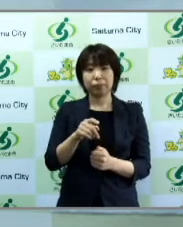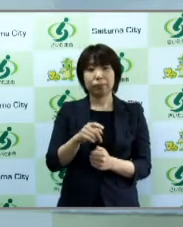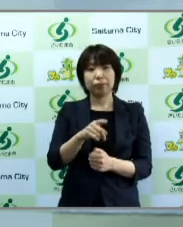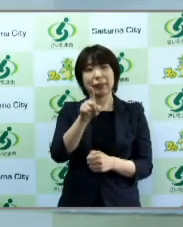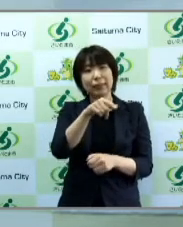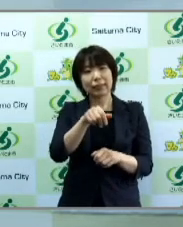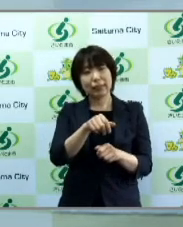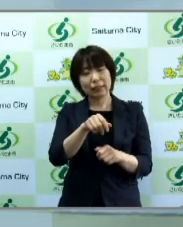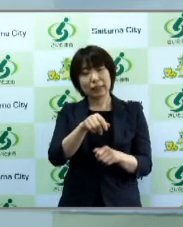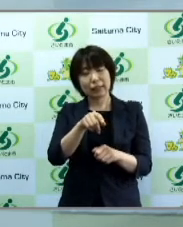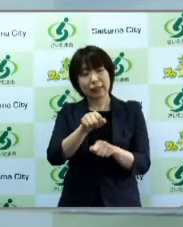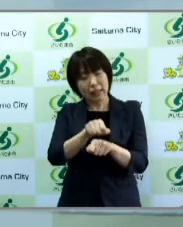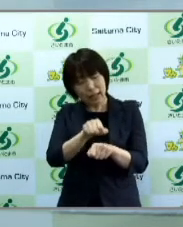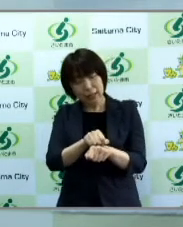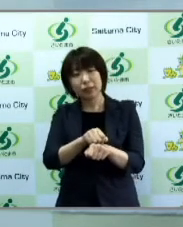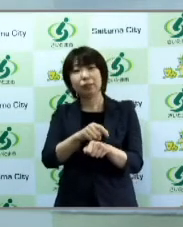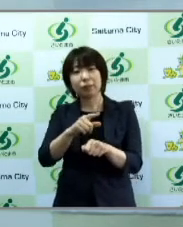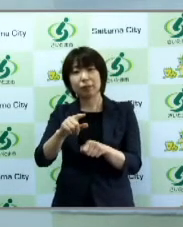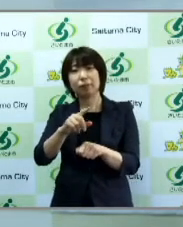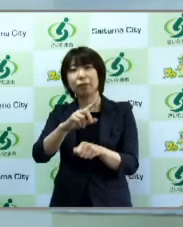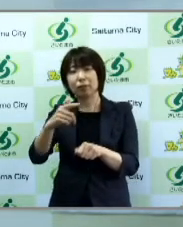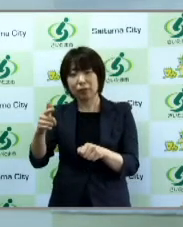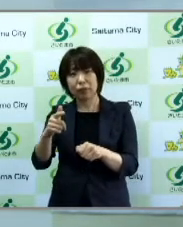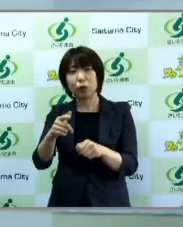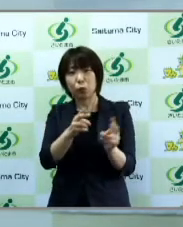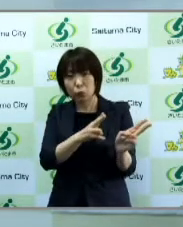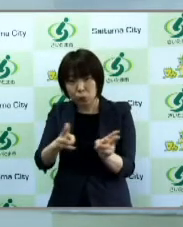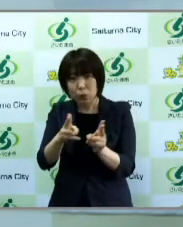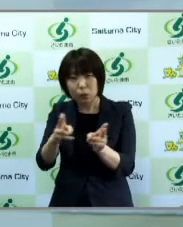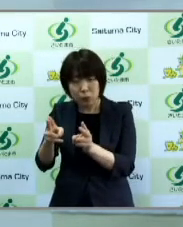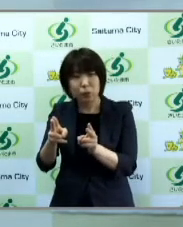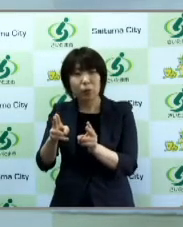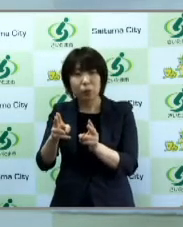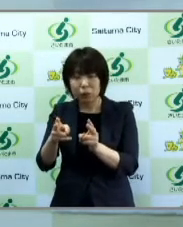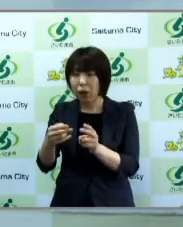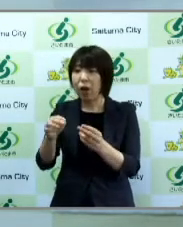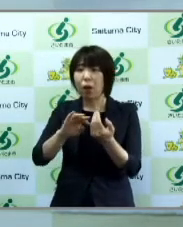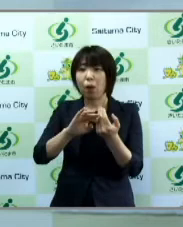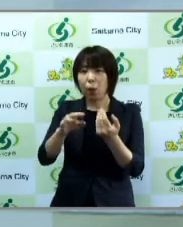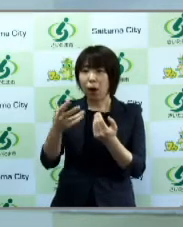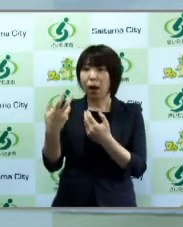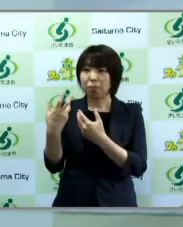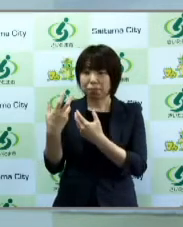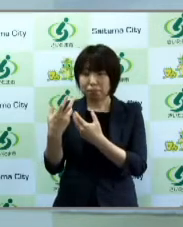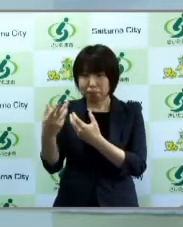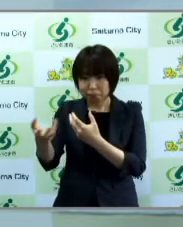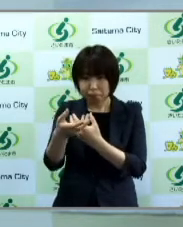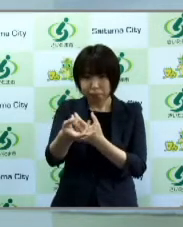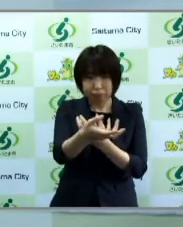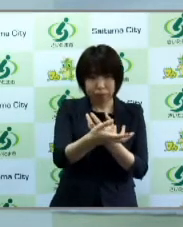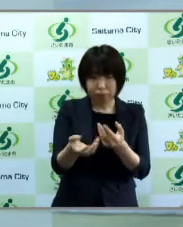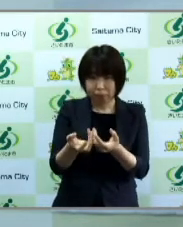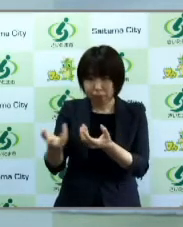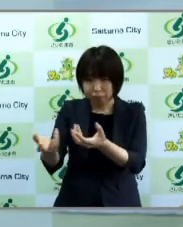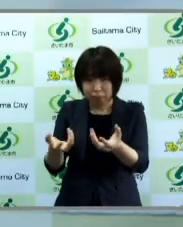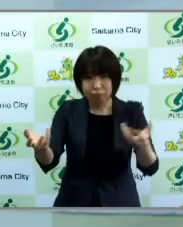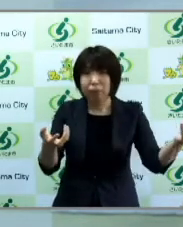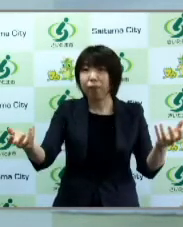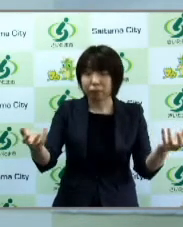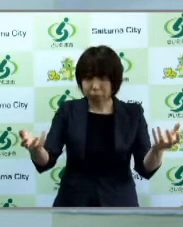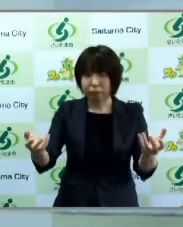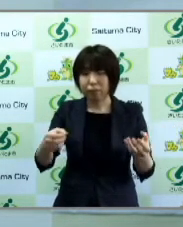把握していくことで各事業者に適した業務を委託することができ、効果的な業務を行えるということになると考えております